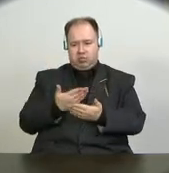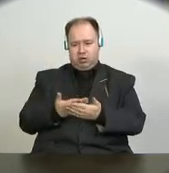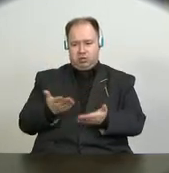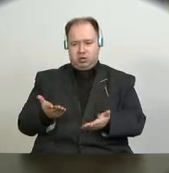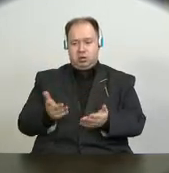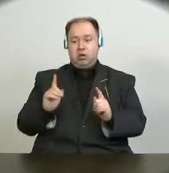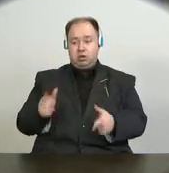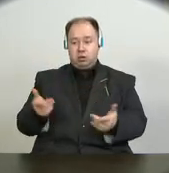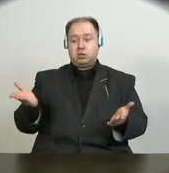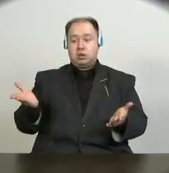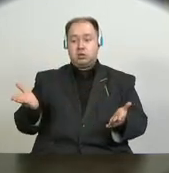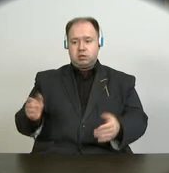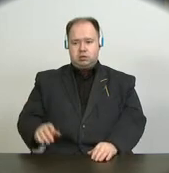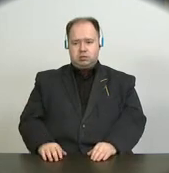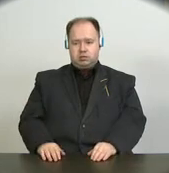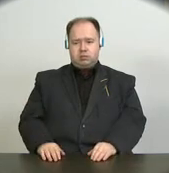с